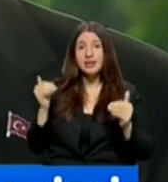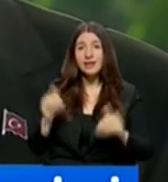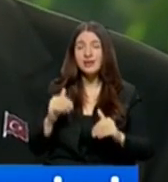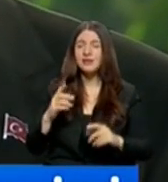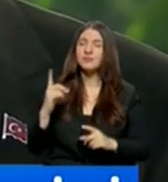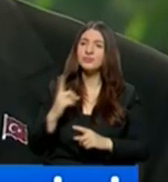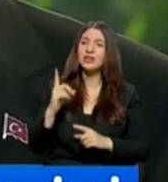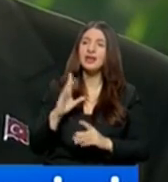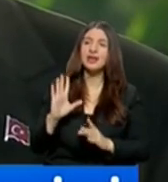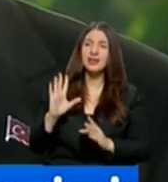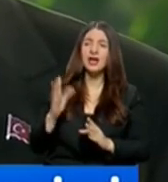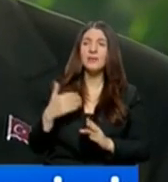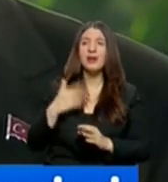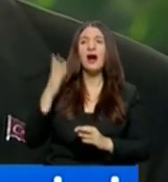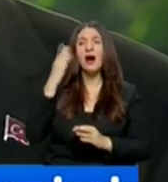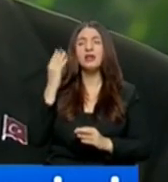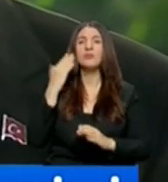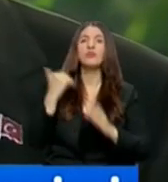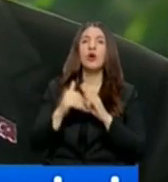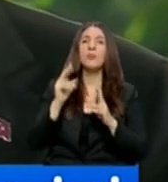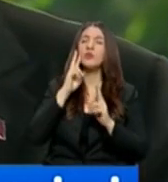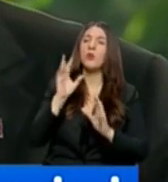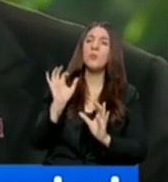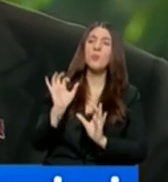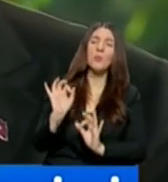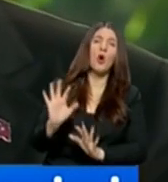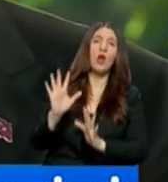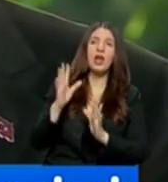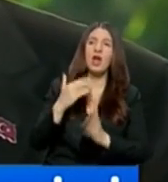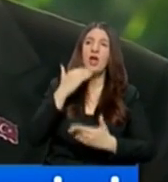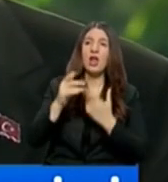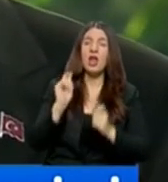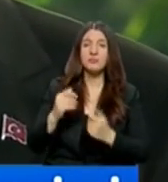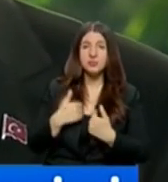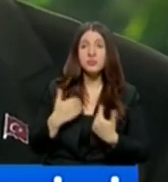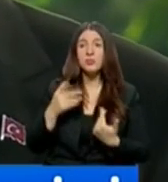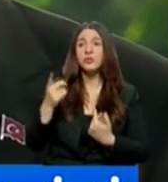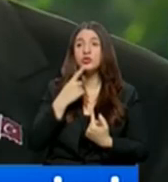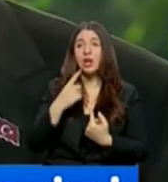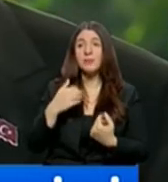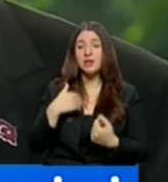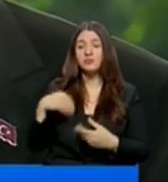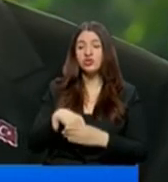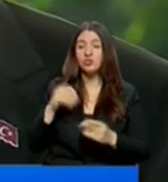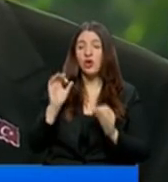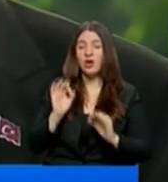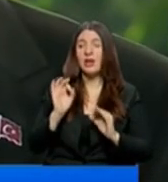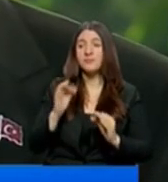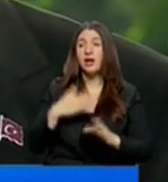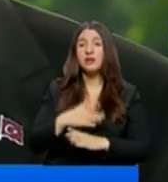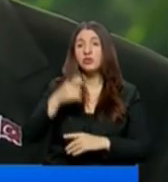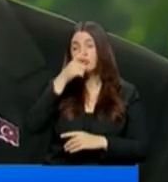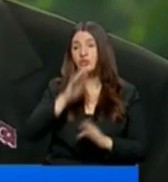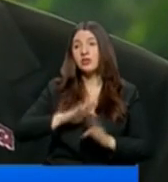bir şekliyle ben anladığım ve yorumladığım kadarıyla bu şekliyle ifade ettim. Bu ifade benim açımdan önemli. Aslında